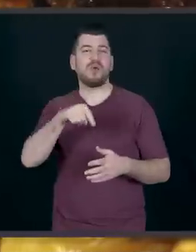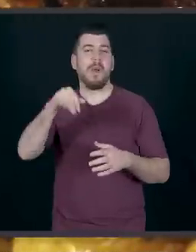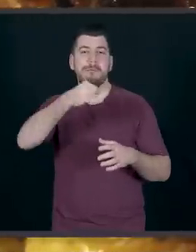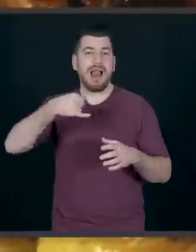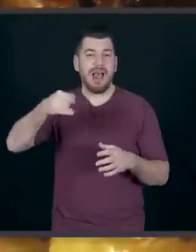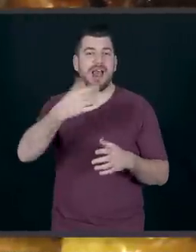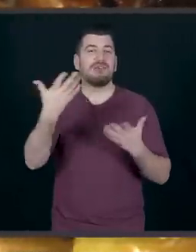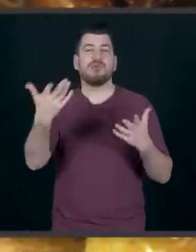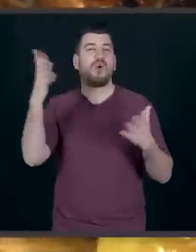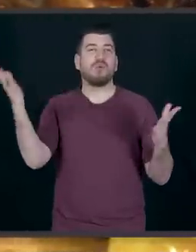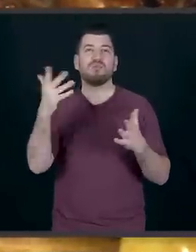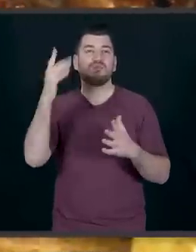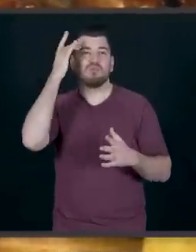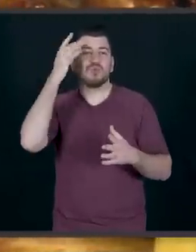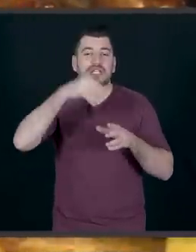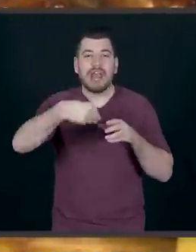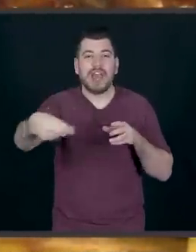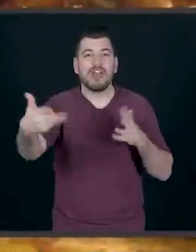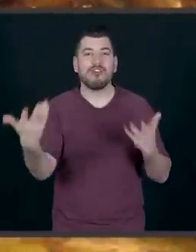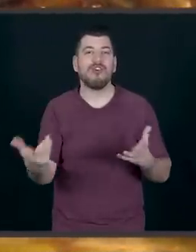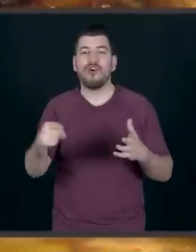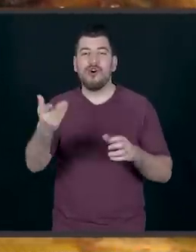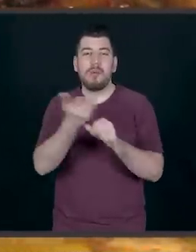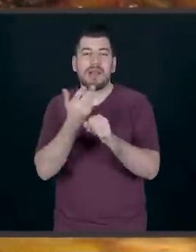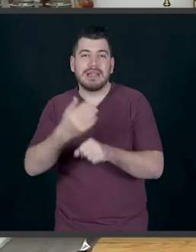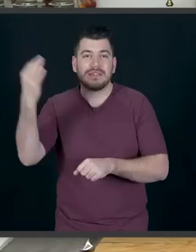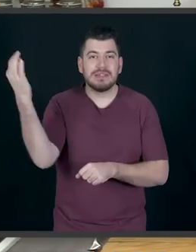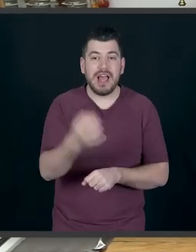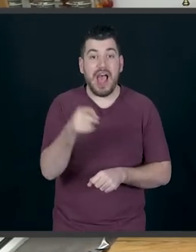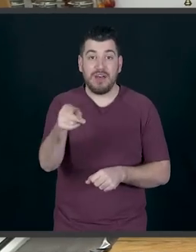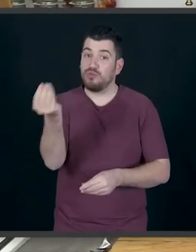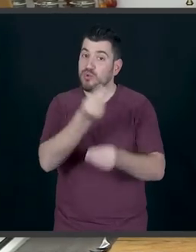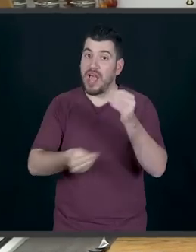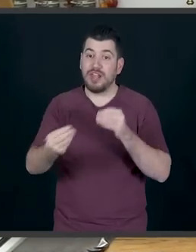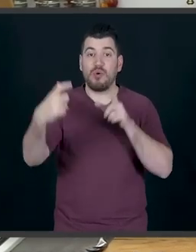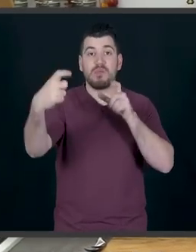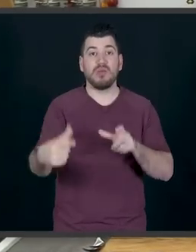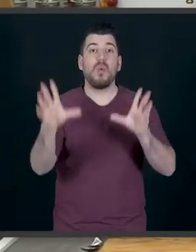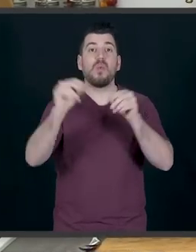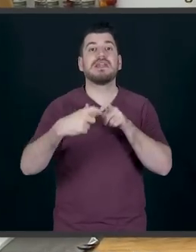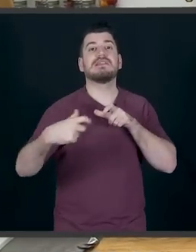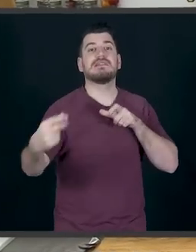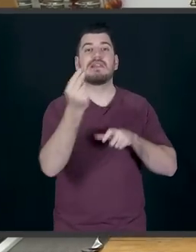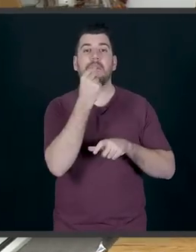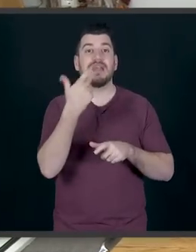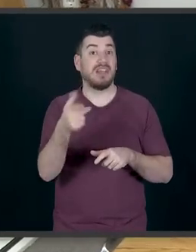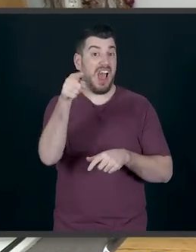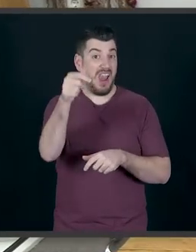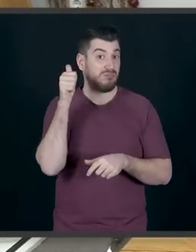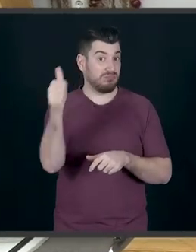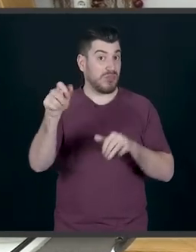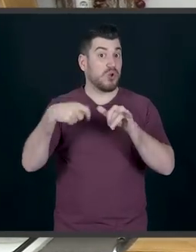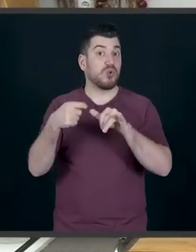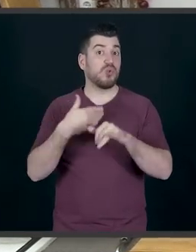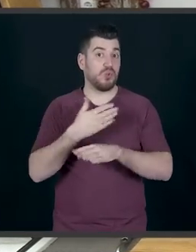μουσταρδένιο, με τις πιο υπέροχες πατάτες, είναι ό,τι πιο ολοκληρωμένο μπορείτε να βγάλετε για ένα τραπέζι και όχι μόνο. Αυτό που θέλω να κάνετε είναι να κάνετε subscribe στο κανάλι